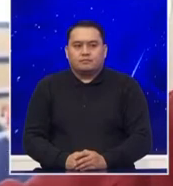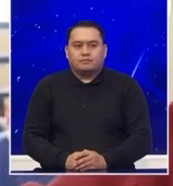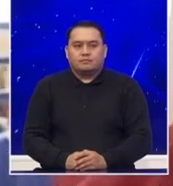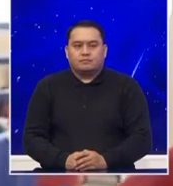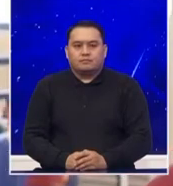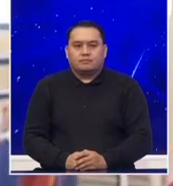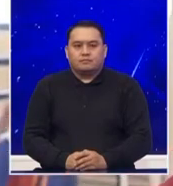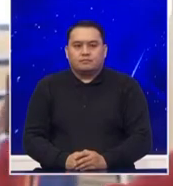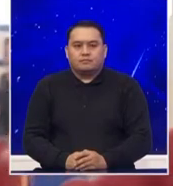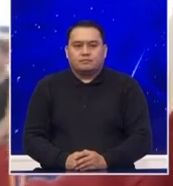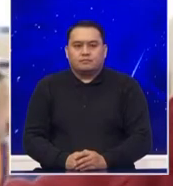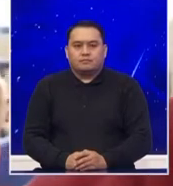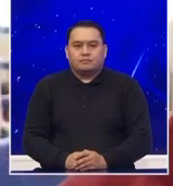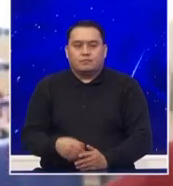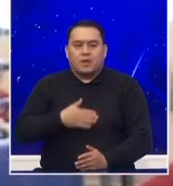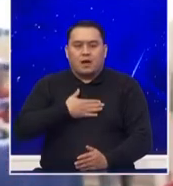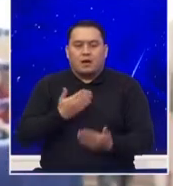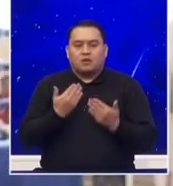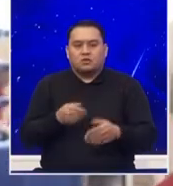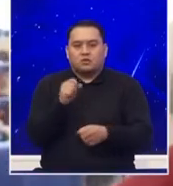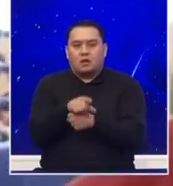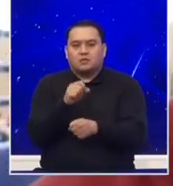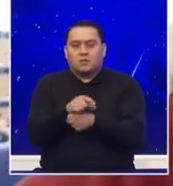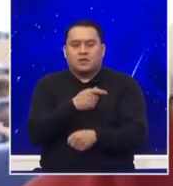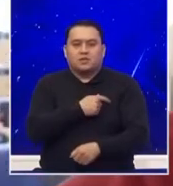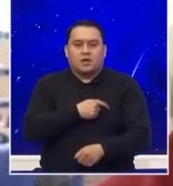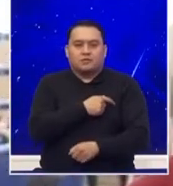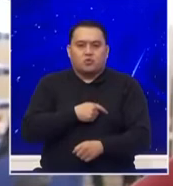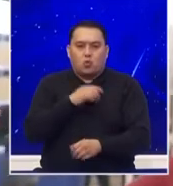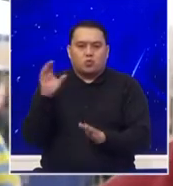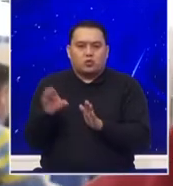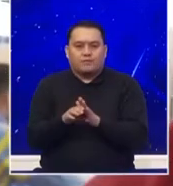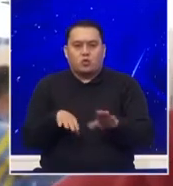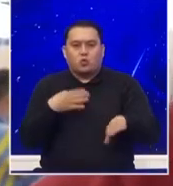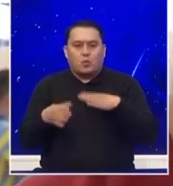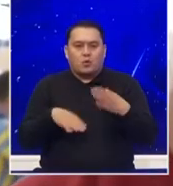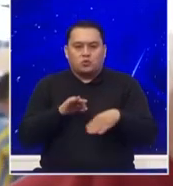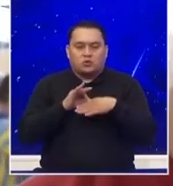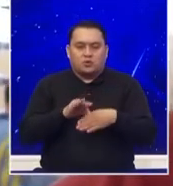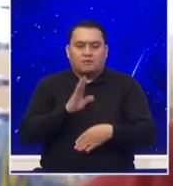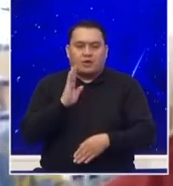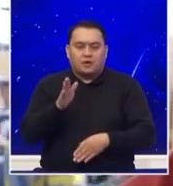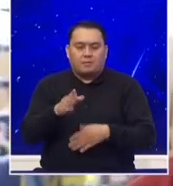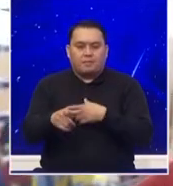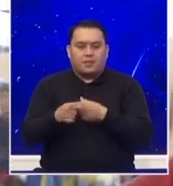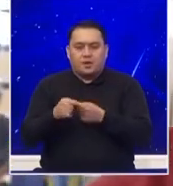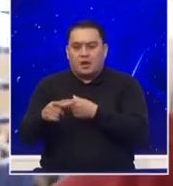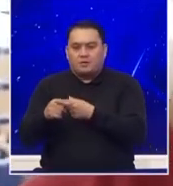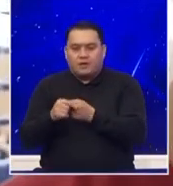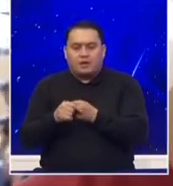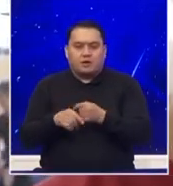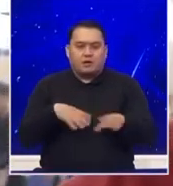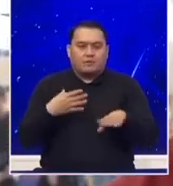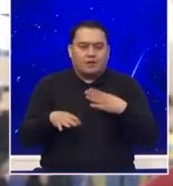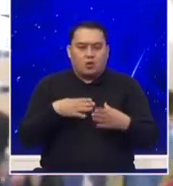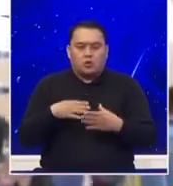көретін ударларымды, жаңағы тренерлерімнің қойып берген тапсырмаларын атырып өткізіп жатырмын. Парда, снарядтарда